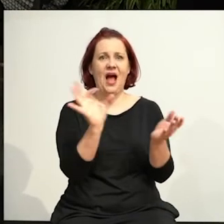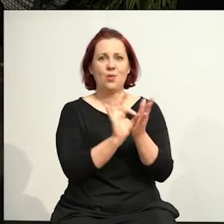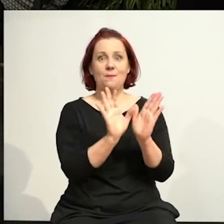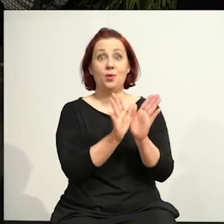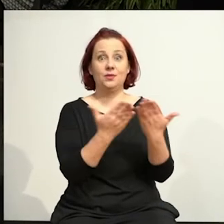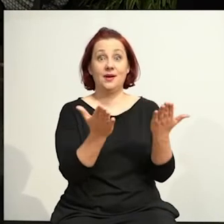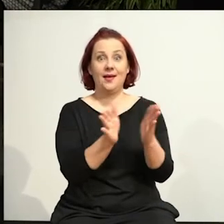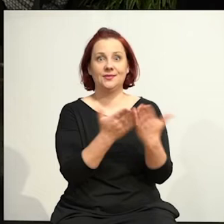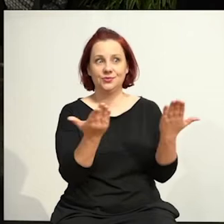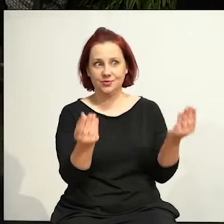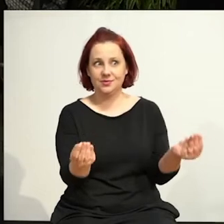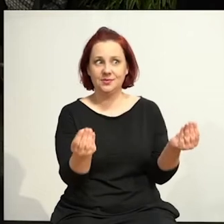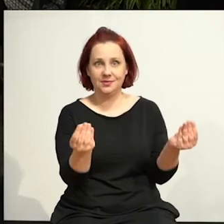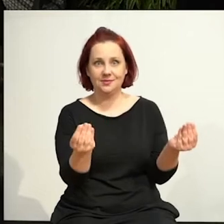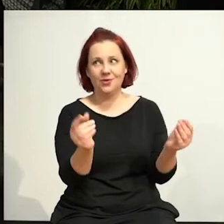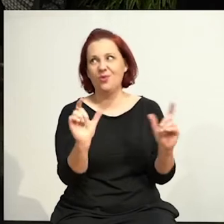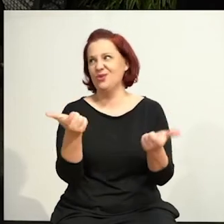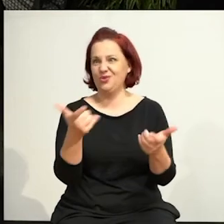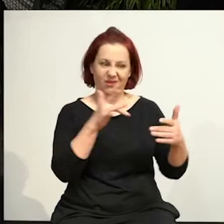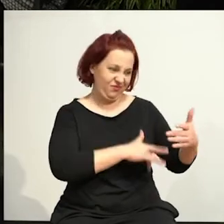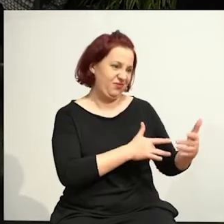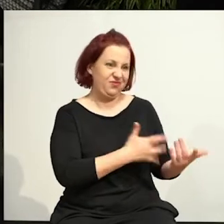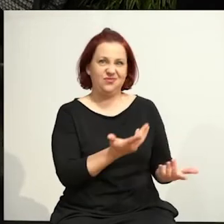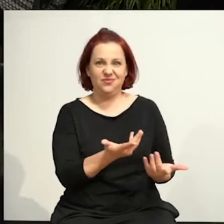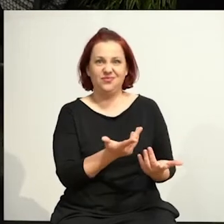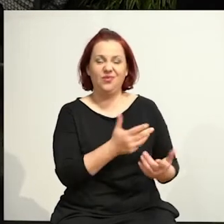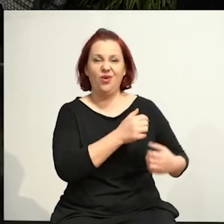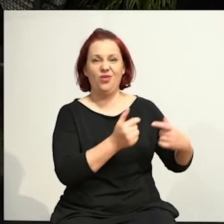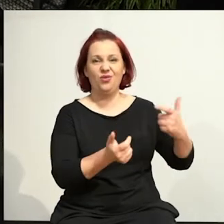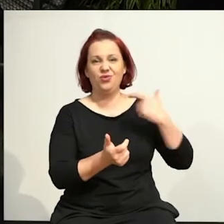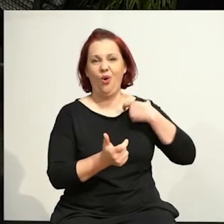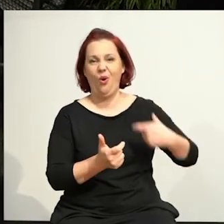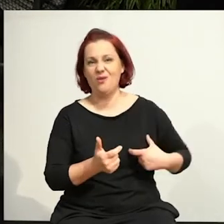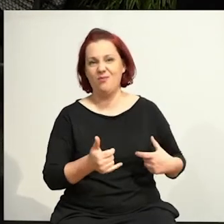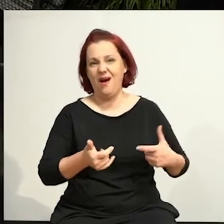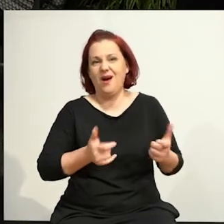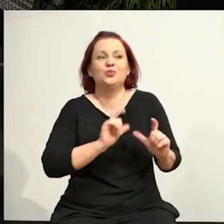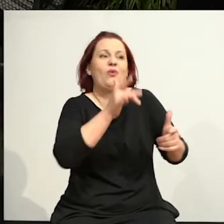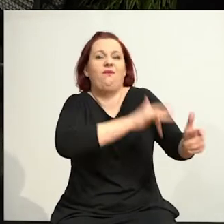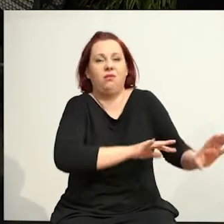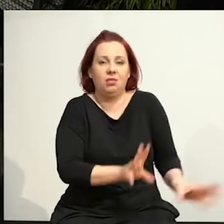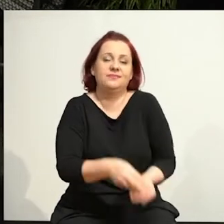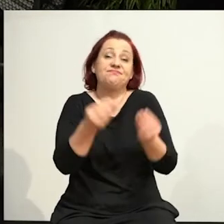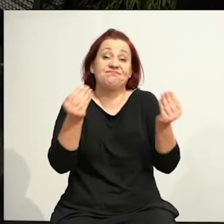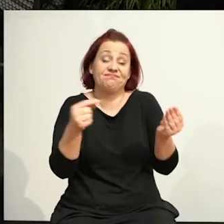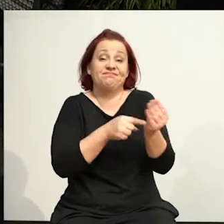podręcznik. No bo coś mogłem mieć w tej mojej torbie szkolnej, tak? I otworzyłem sobie,